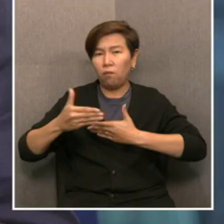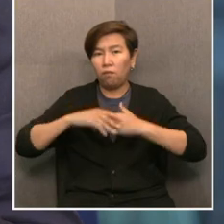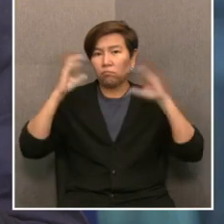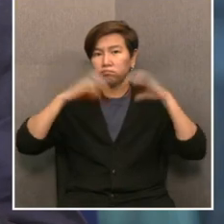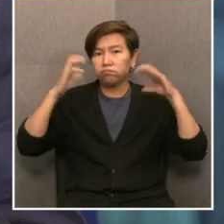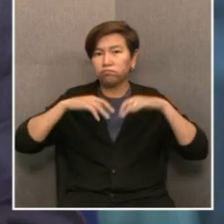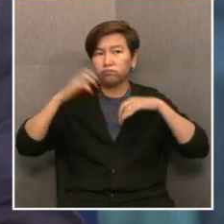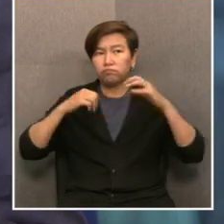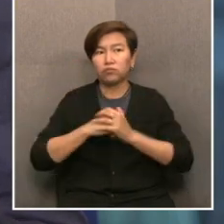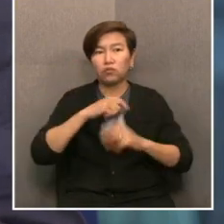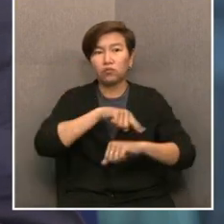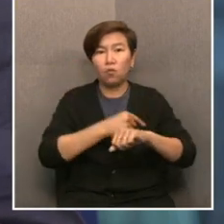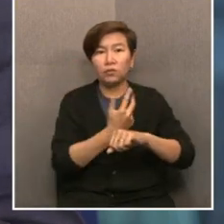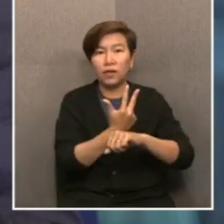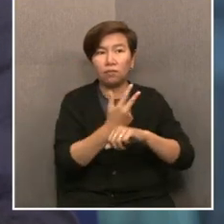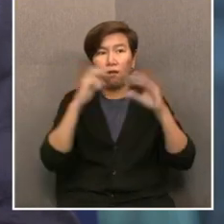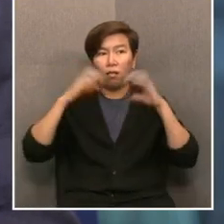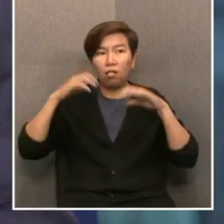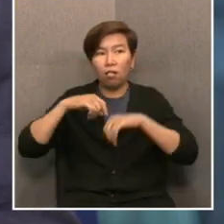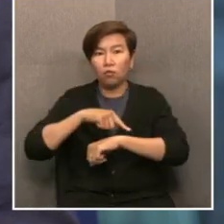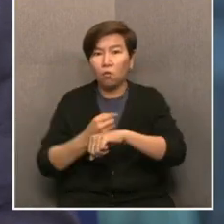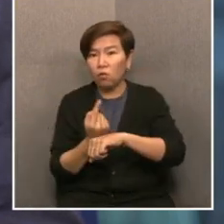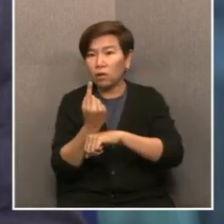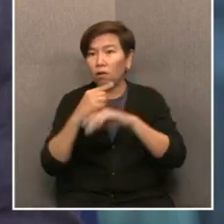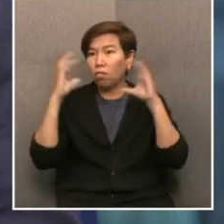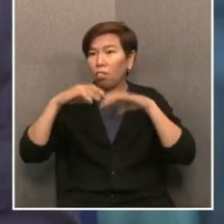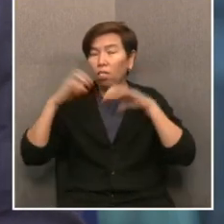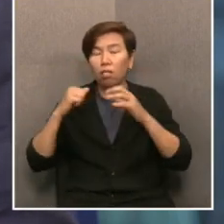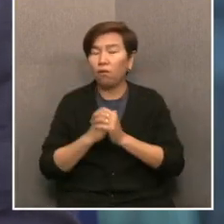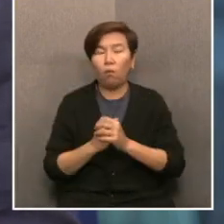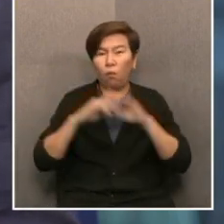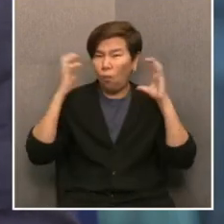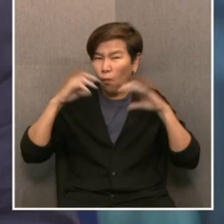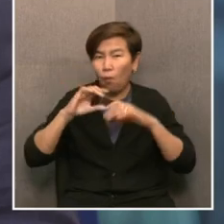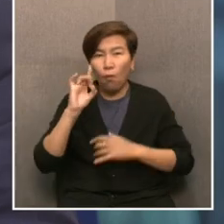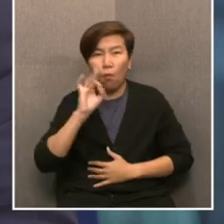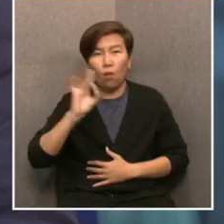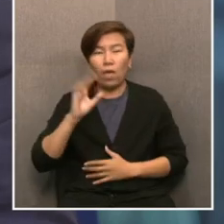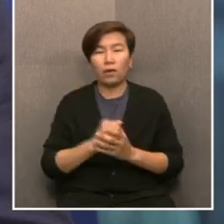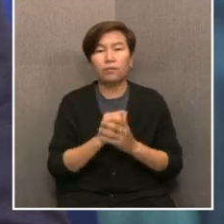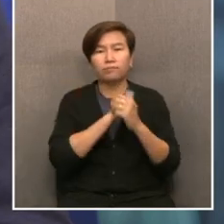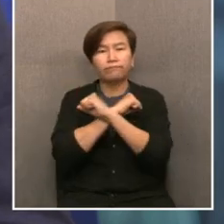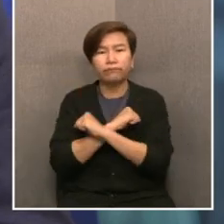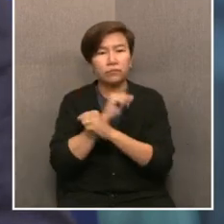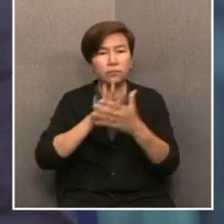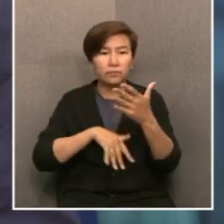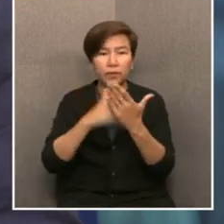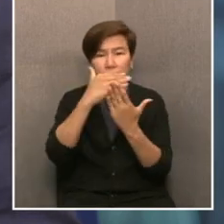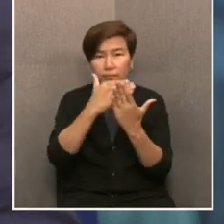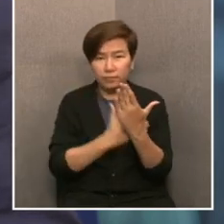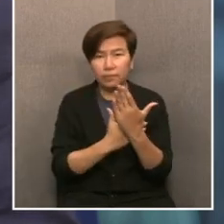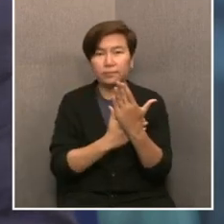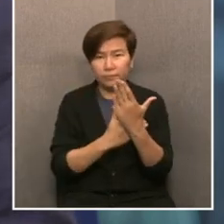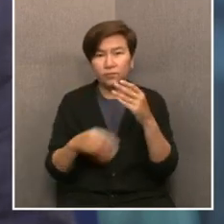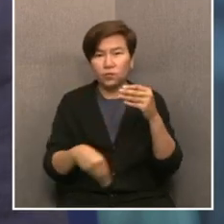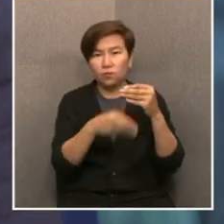แต่ก่อนตก3ชั่วโมงกลายว่า100มิลตกในเวลาชั่วโมงเดียวเพราะงั้นการที่เราจะรองรับมือเนี่ยเราต้องมีมาตรการที่เพิ่มเติมขึ้นมานะครับไอ้